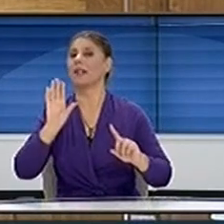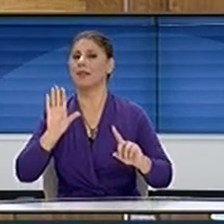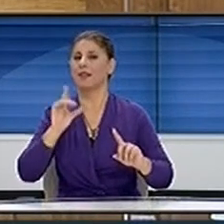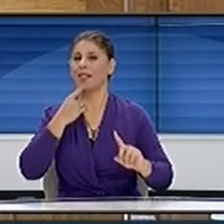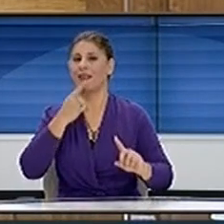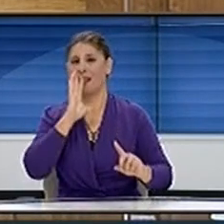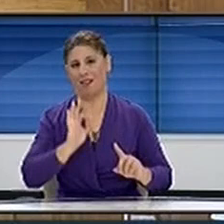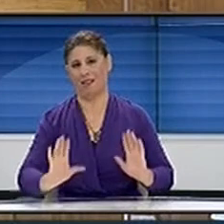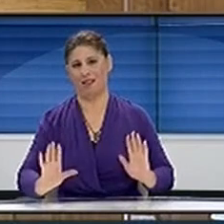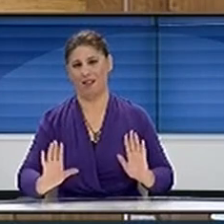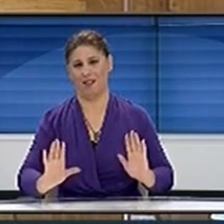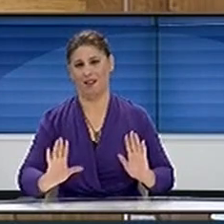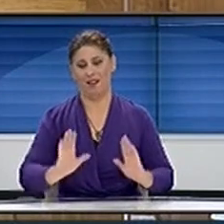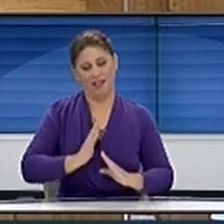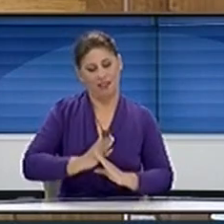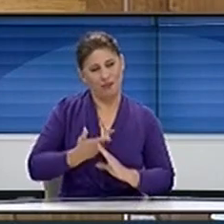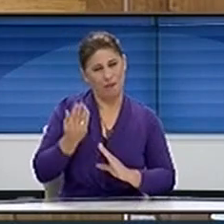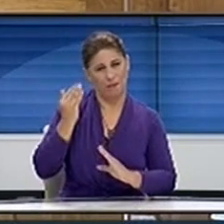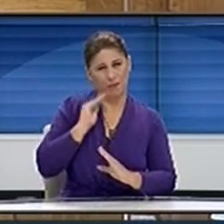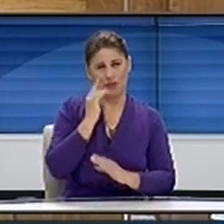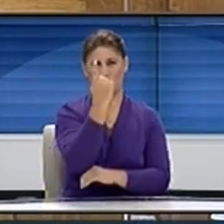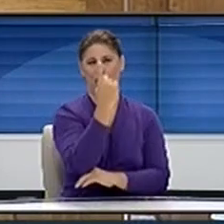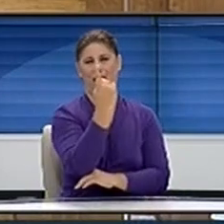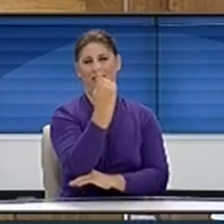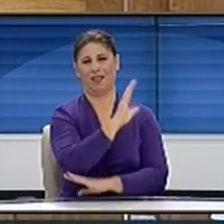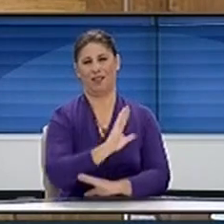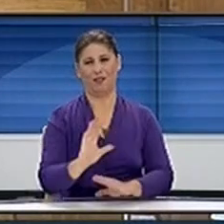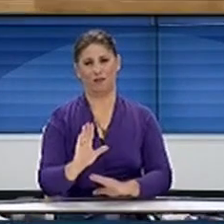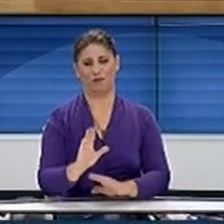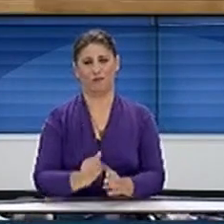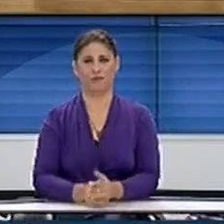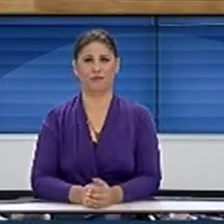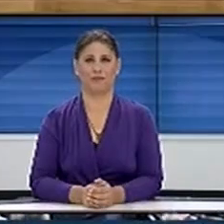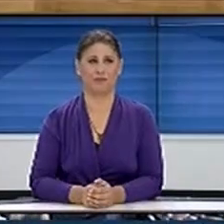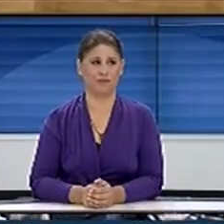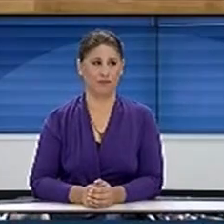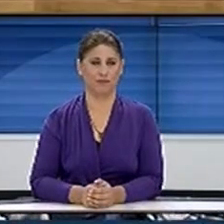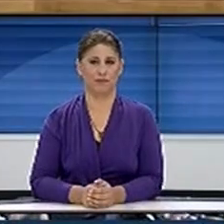δεν λένε την αλήθεια και κρύβονται πίσω από το δάχτυλό τους.